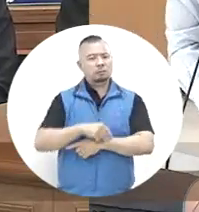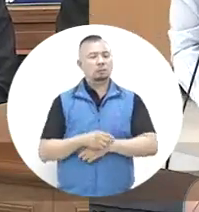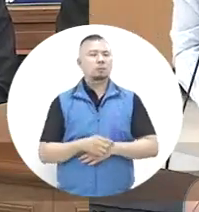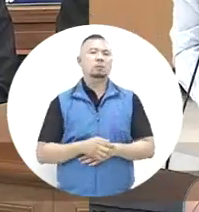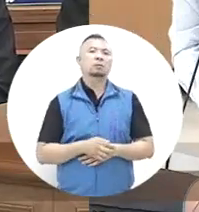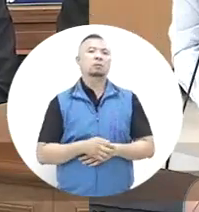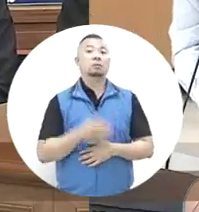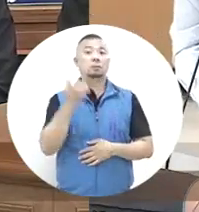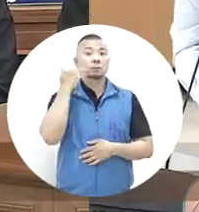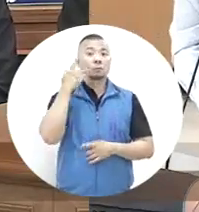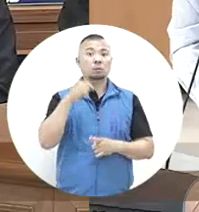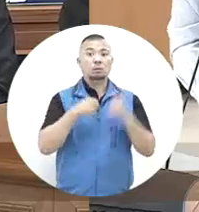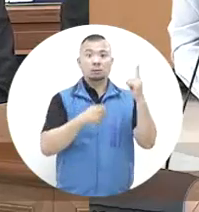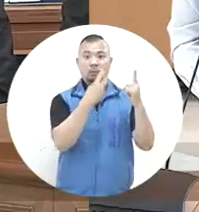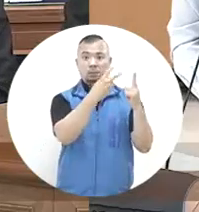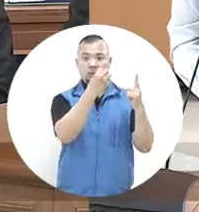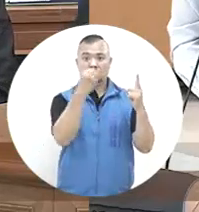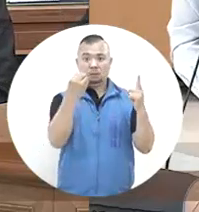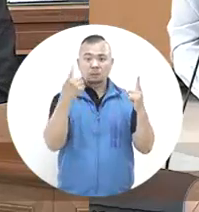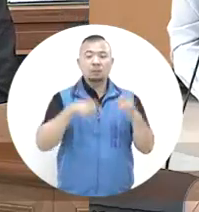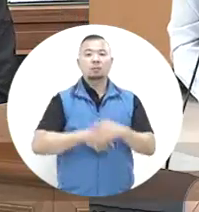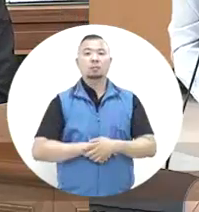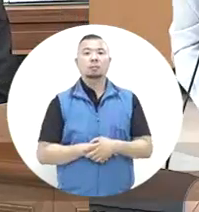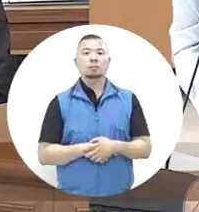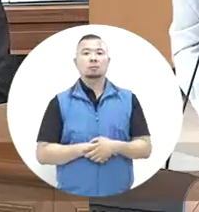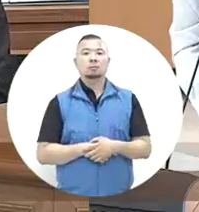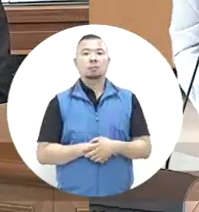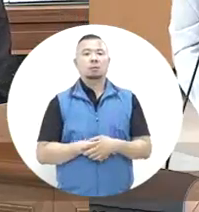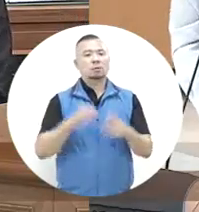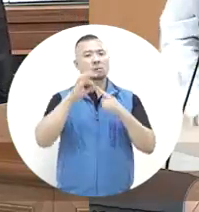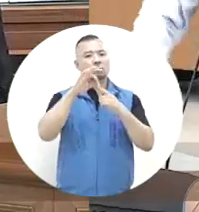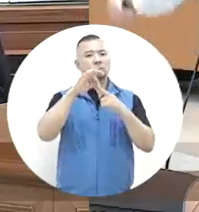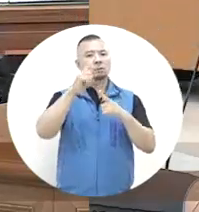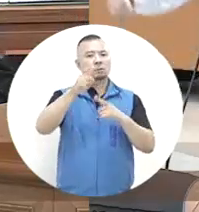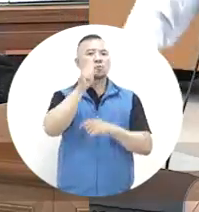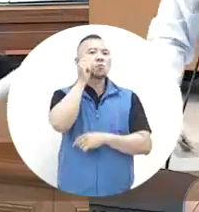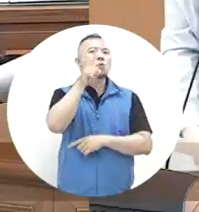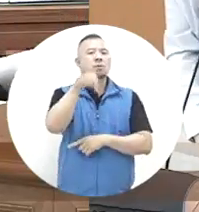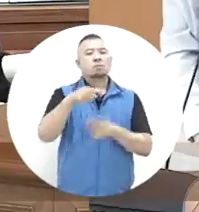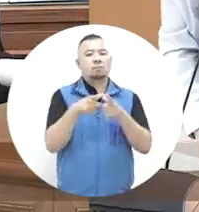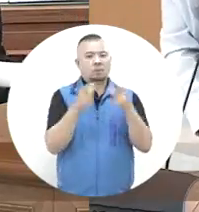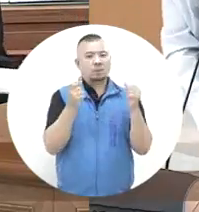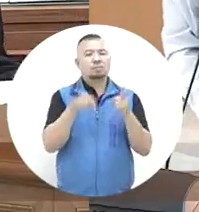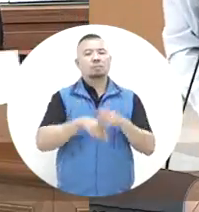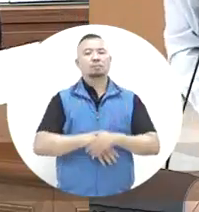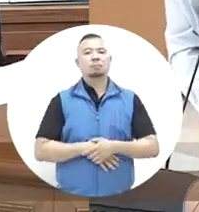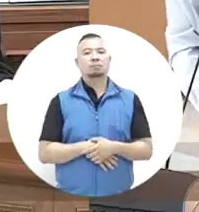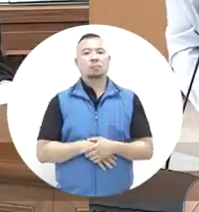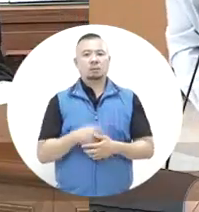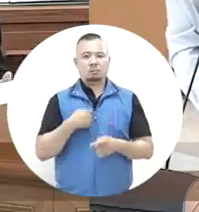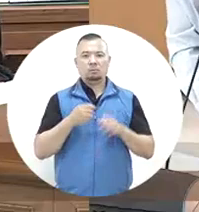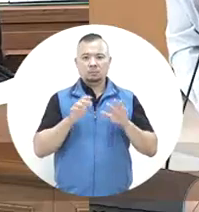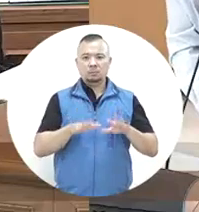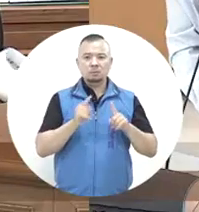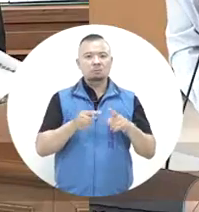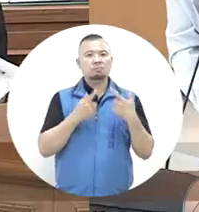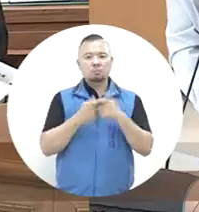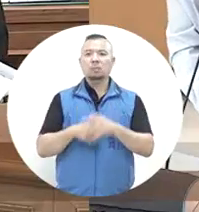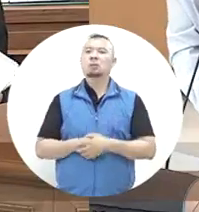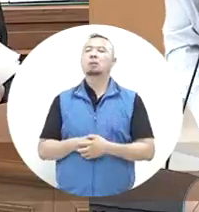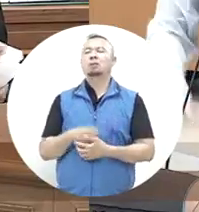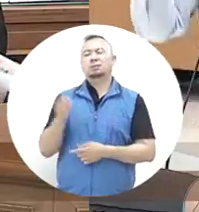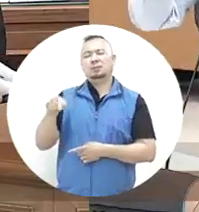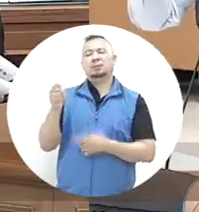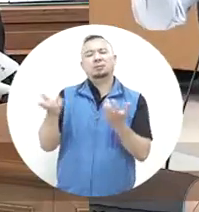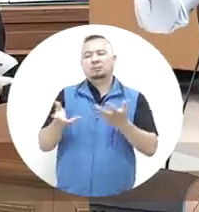执行1200的公共月票，这个环境会改变。 好。好，这个1280哦，要纳入台铁这个部分，我也是讲过很